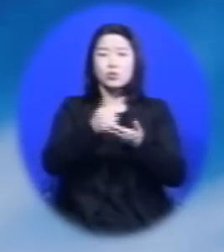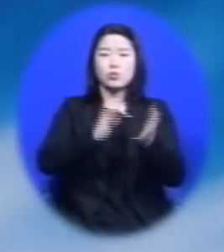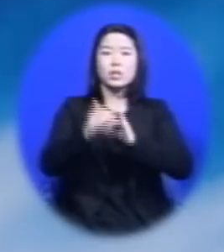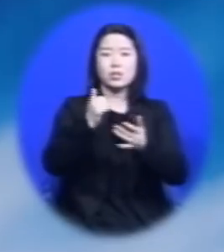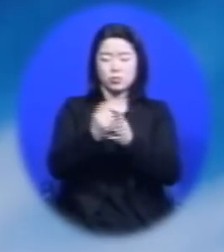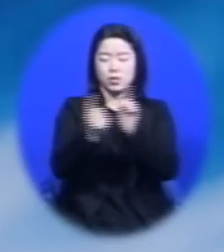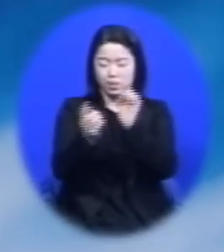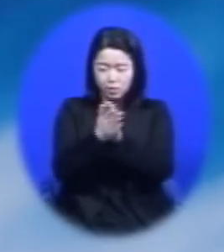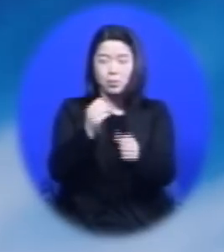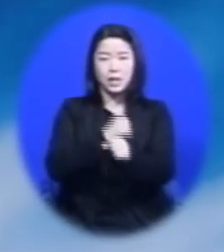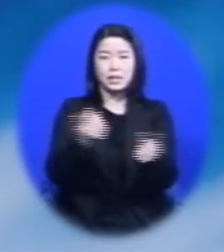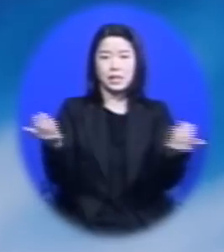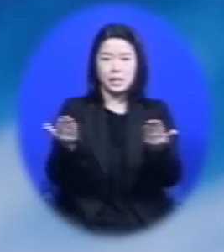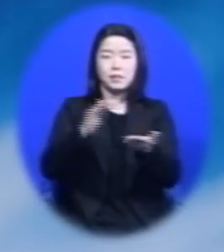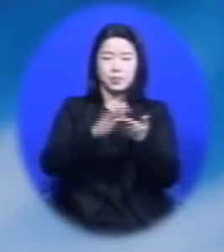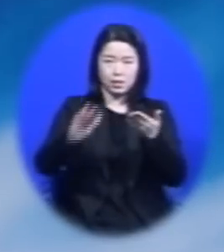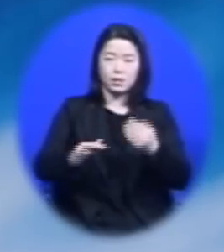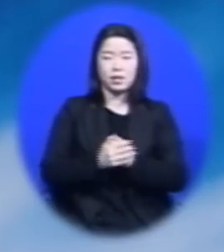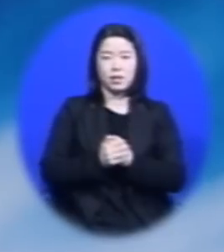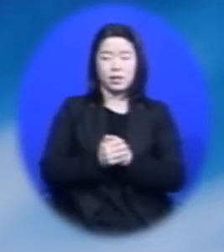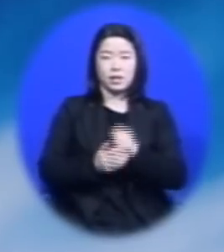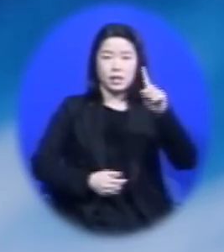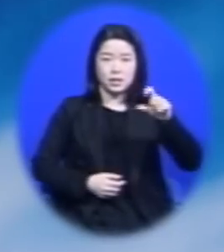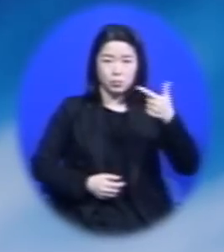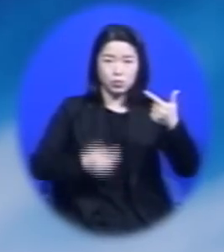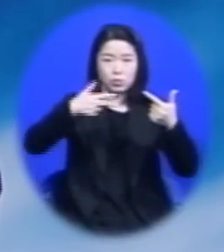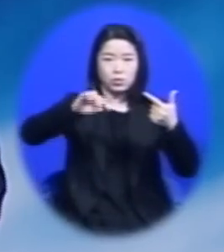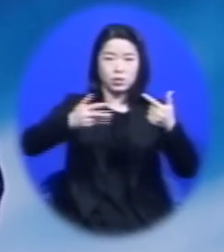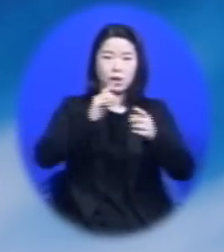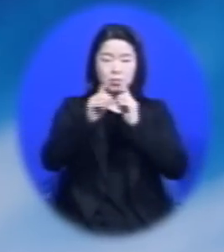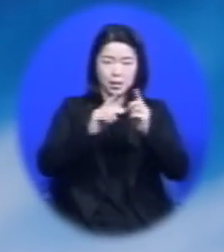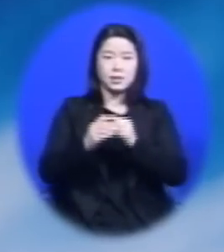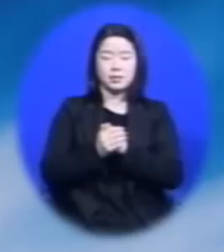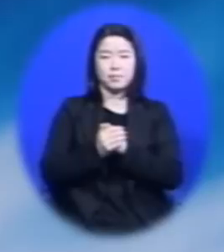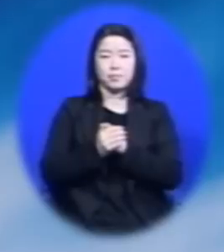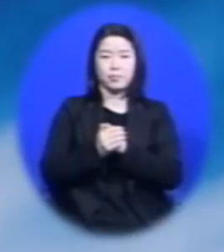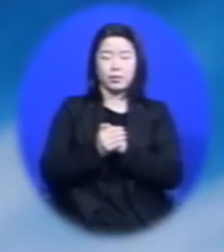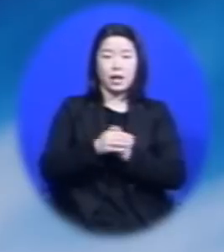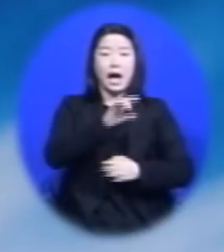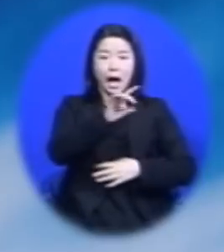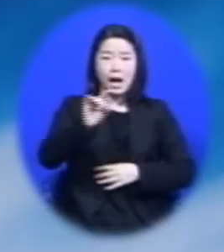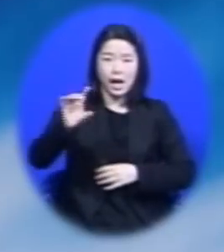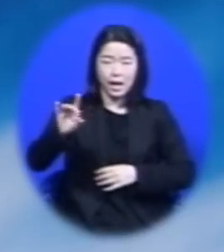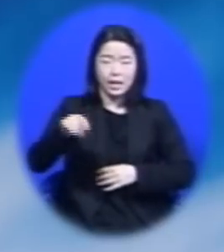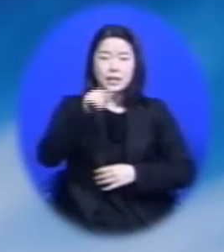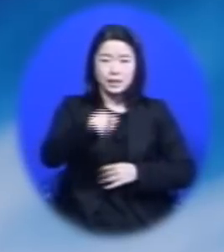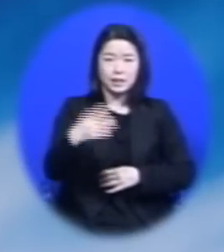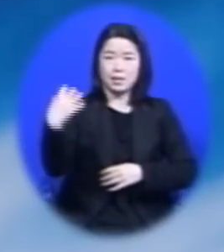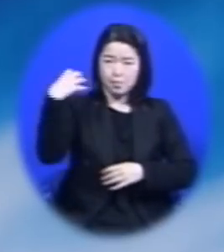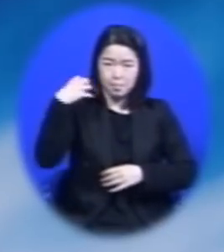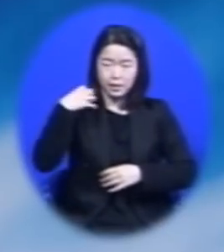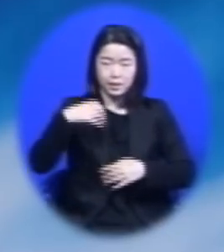하시는 일입니다 16절 말씀 보실까 까요 16절 각 지체가 그